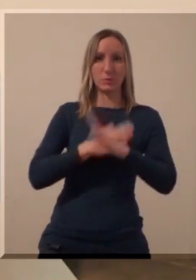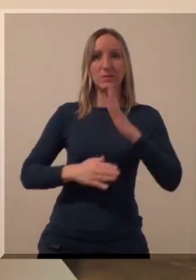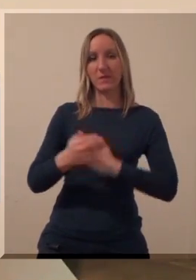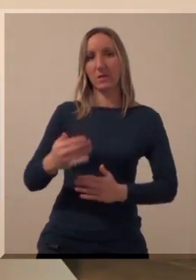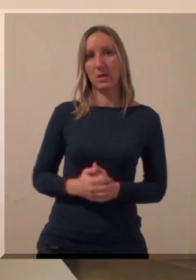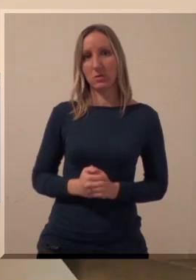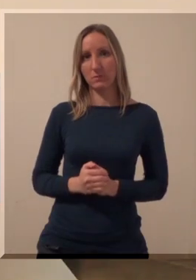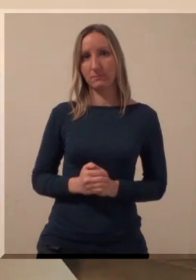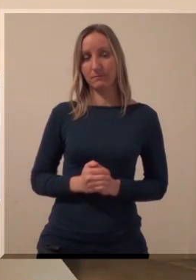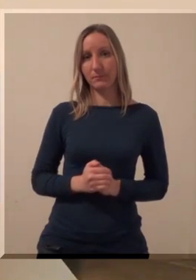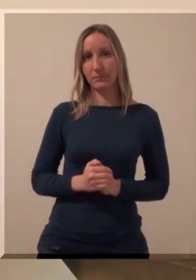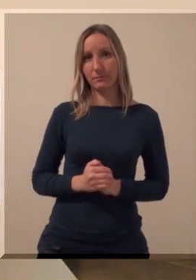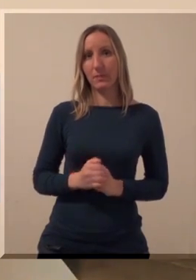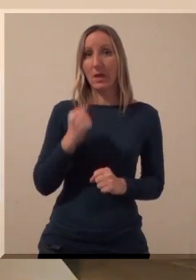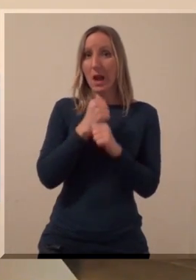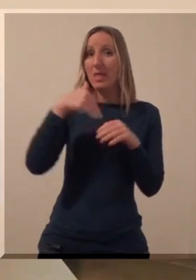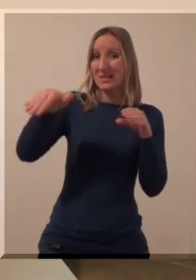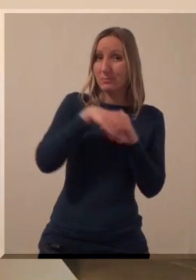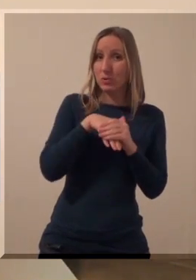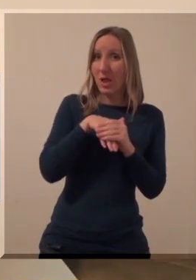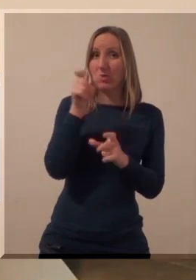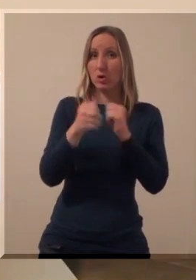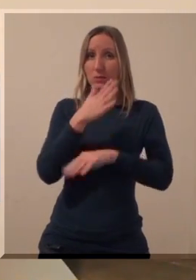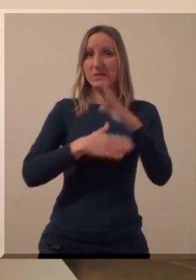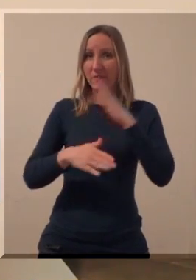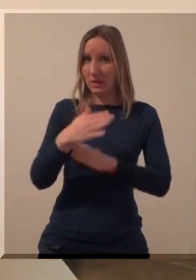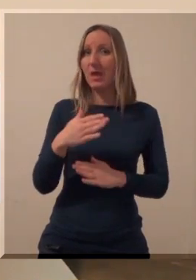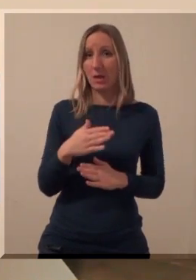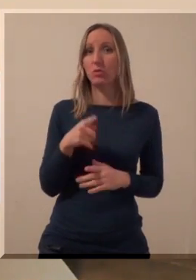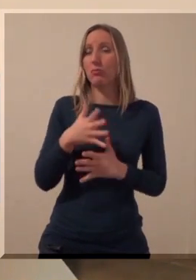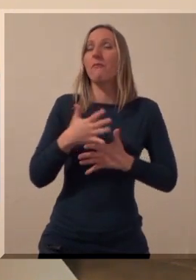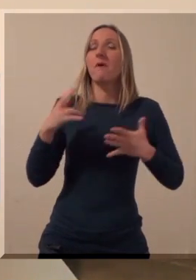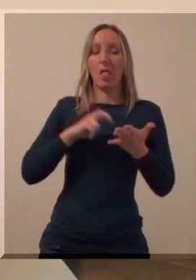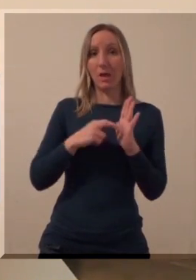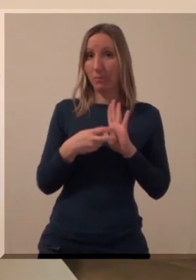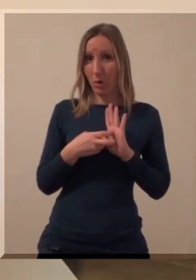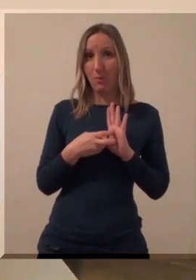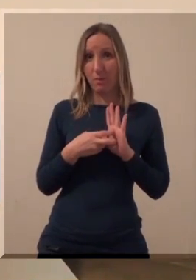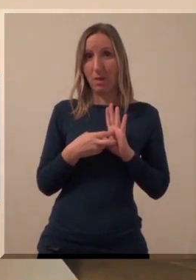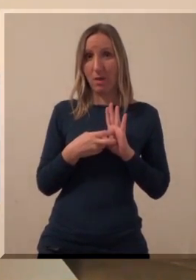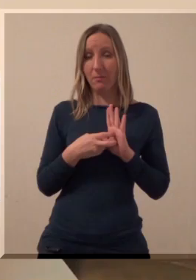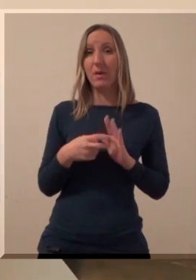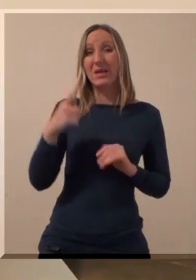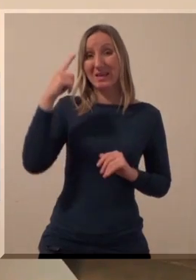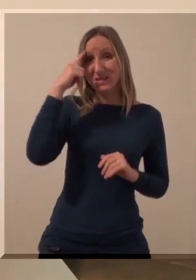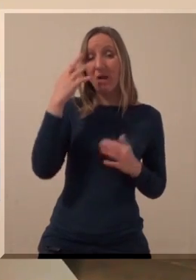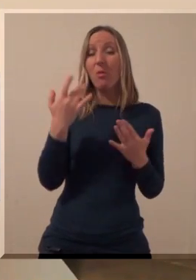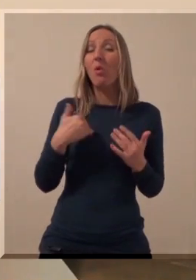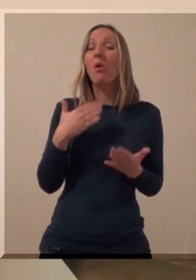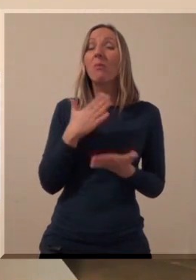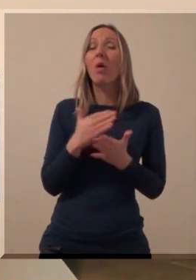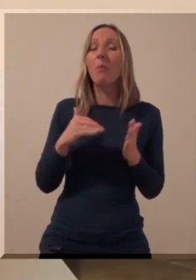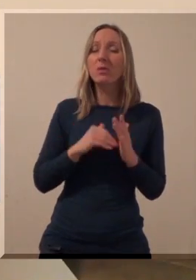te stvari. Rad i zapošljavanje osoba sa invaliditetom je jedan od velikih problema i znam samo